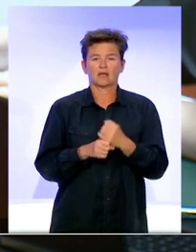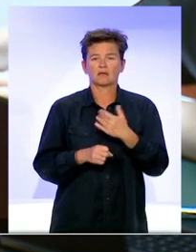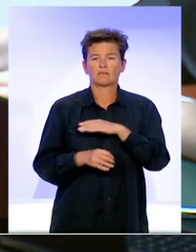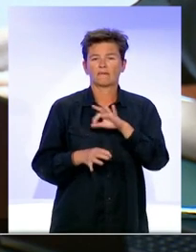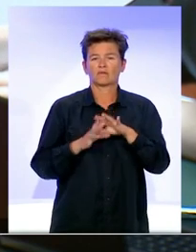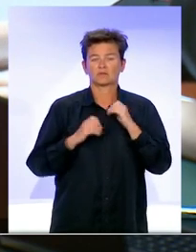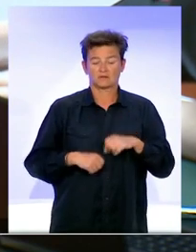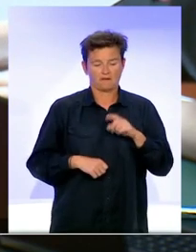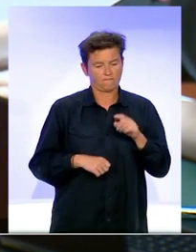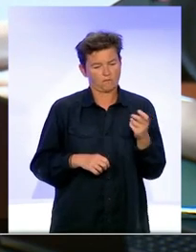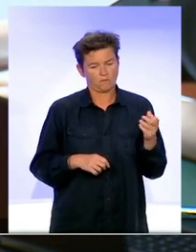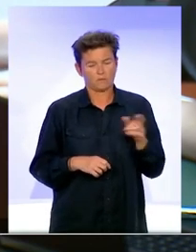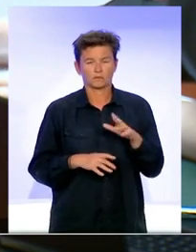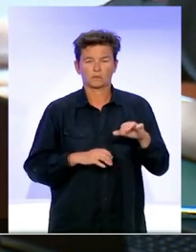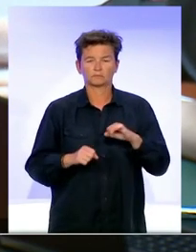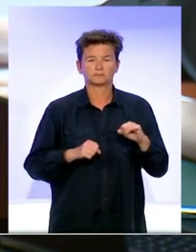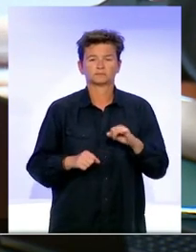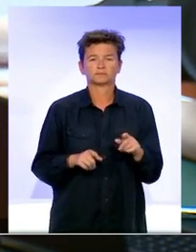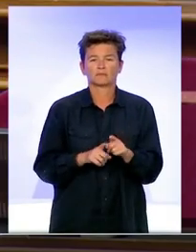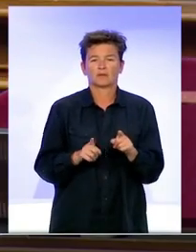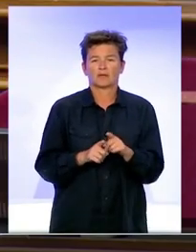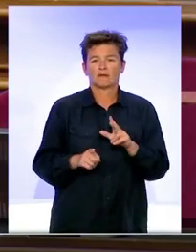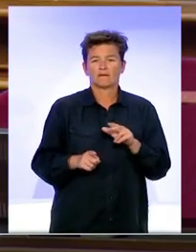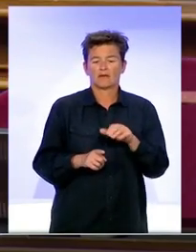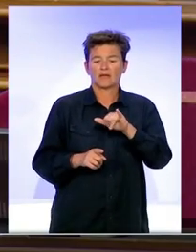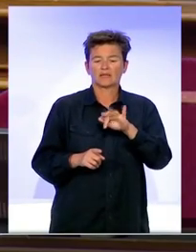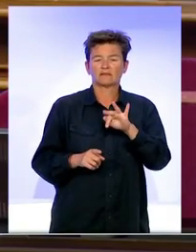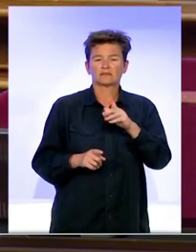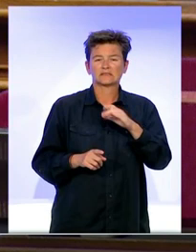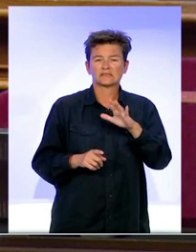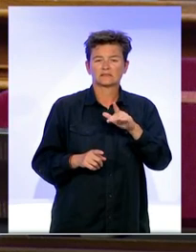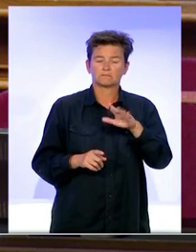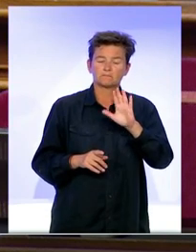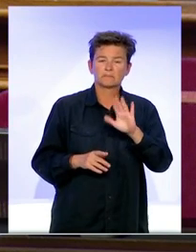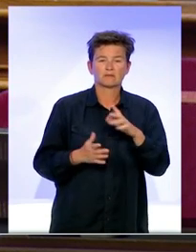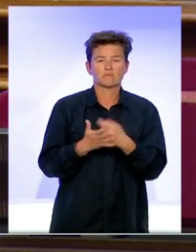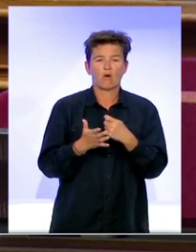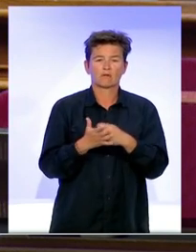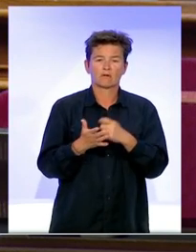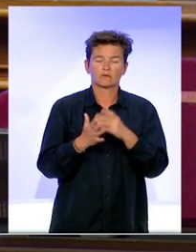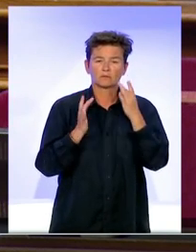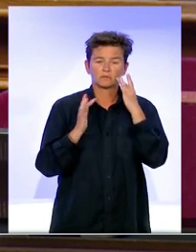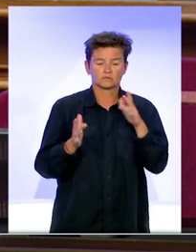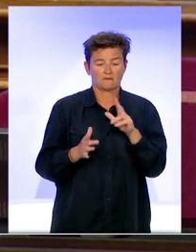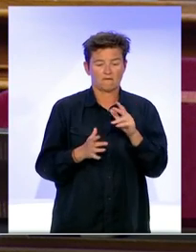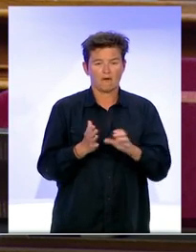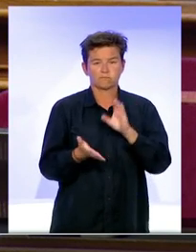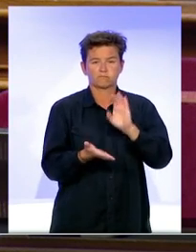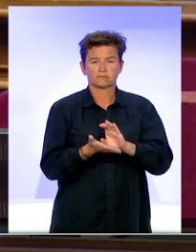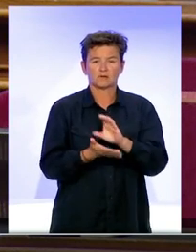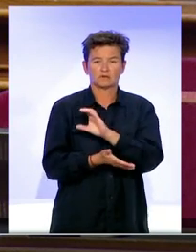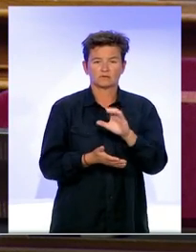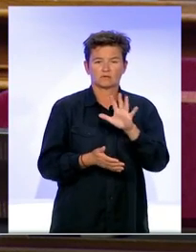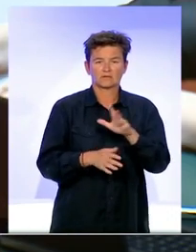du Sénat, en faisant en sorte de doter l'IFSIC, qui est la banque du secteur de la culture, de presque